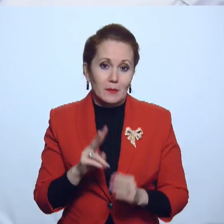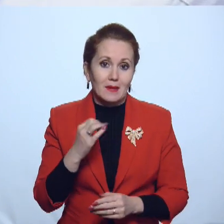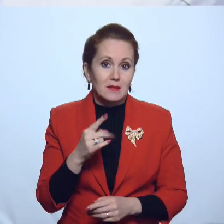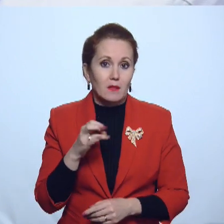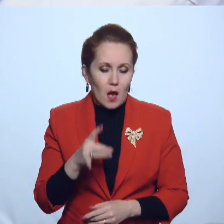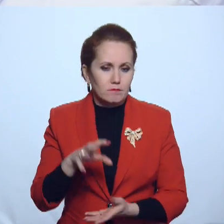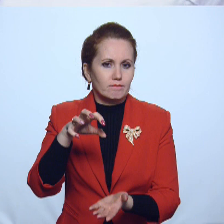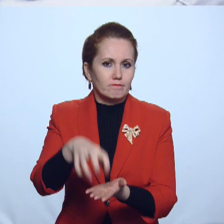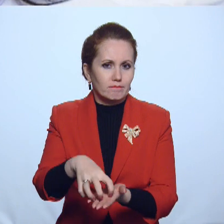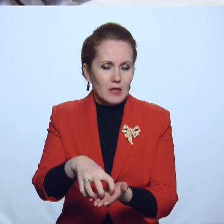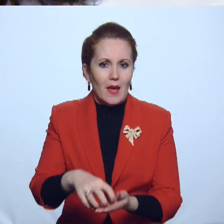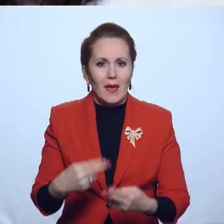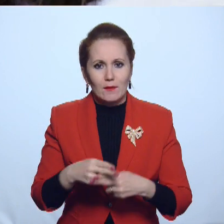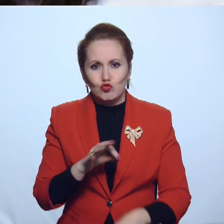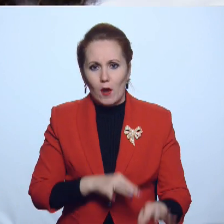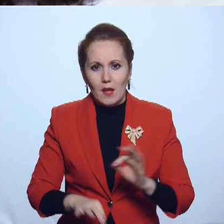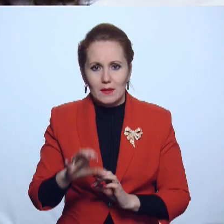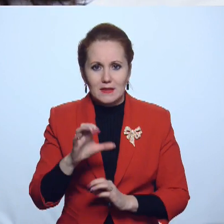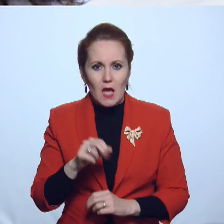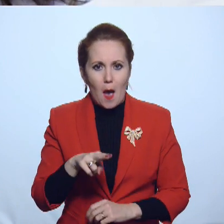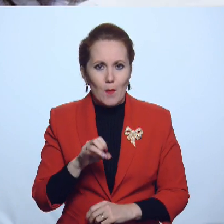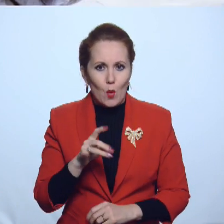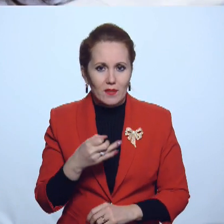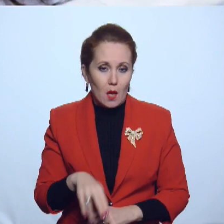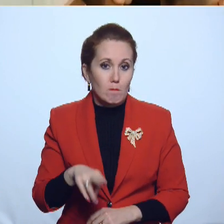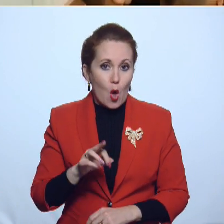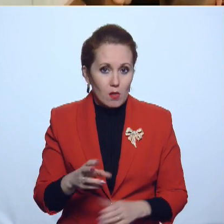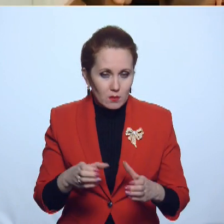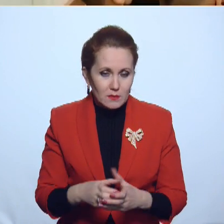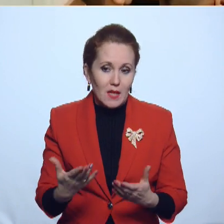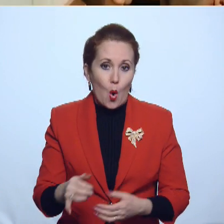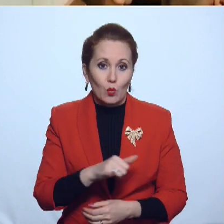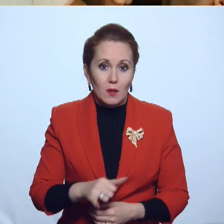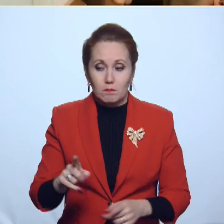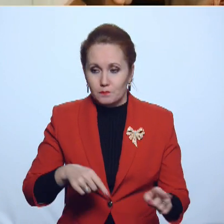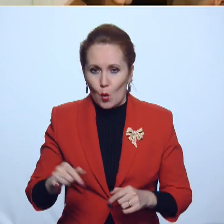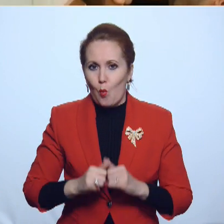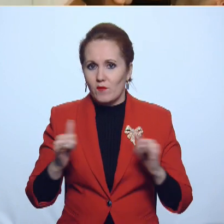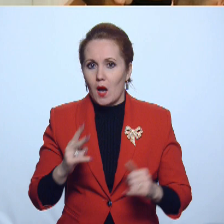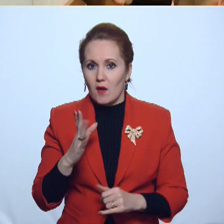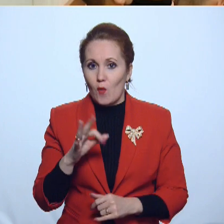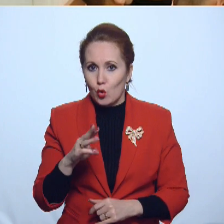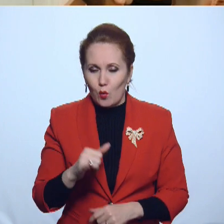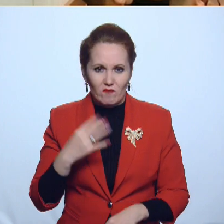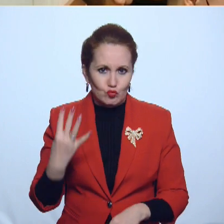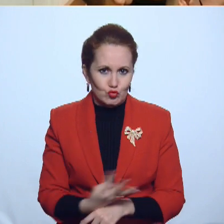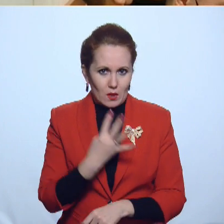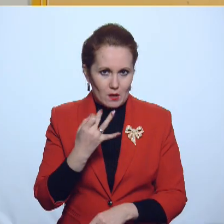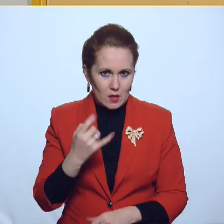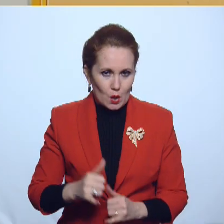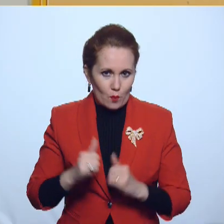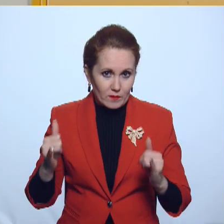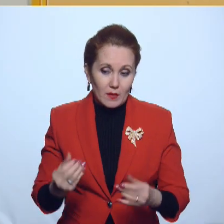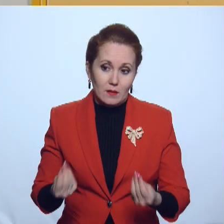Кизнере дислоцируется инженерно-саперный полк. Туда для удмуртских призывников в этом году увеличили квоту сразу в 4 раза.